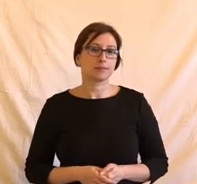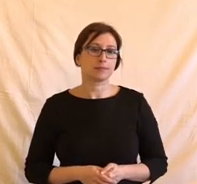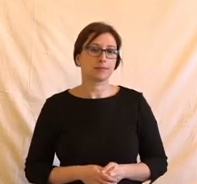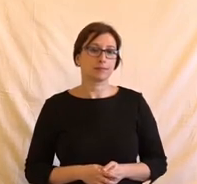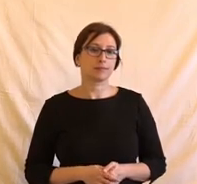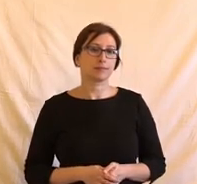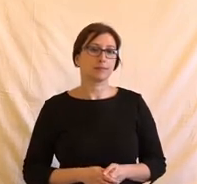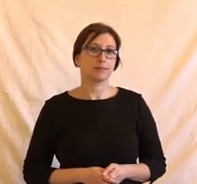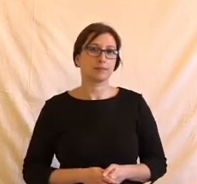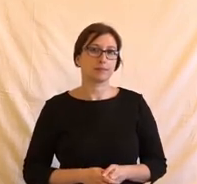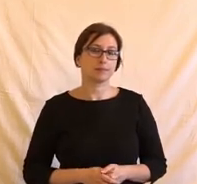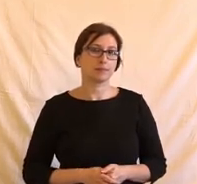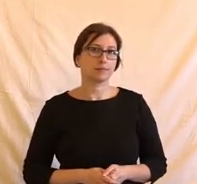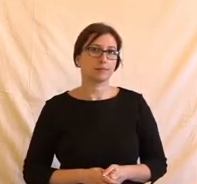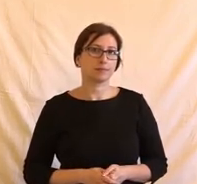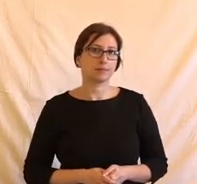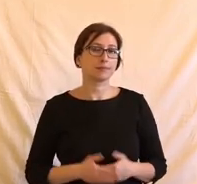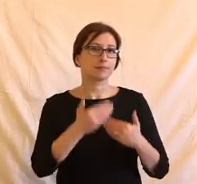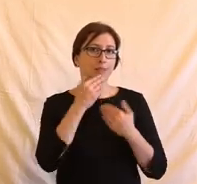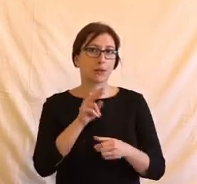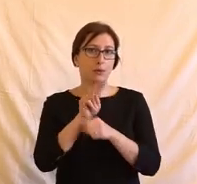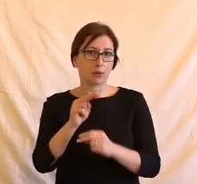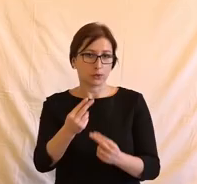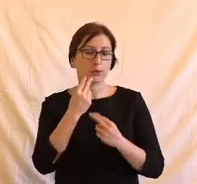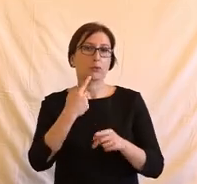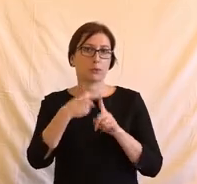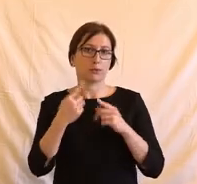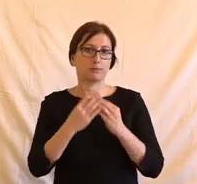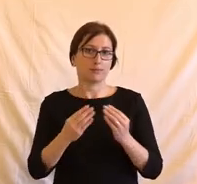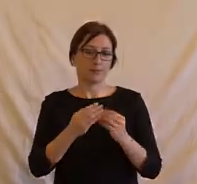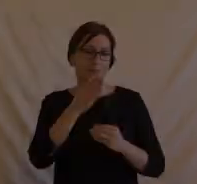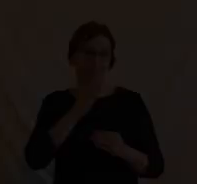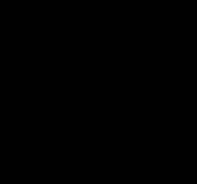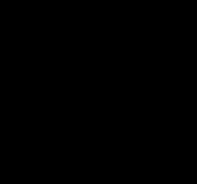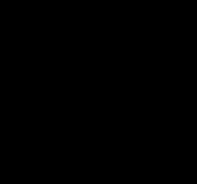give this presentation. Děkuji, že jsem mohl před vámi stát a přednášet.